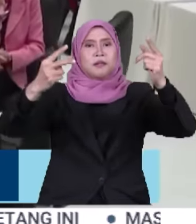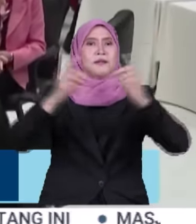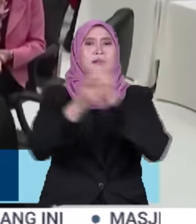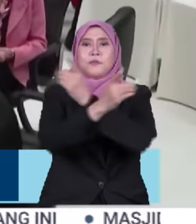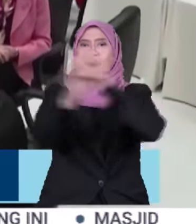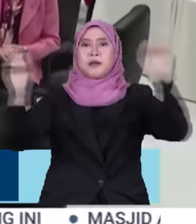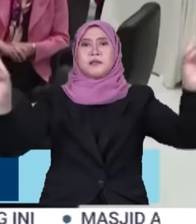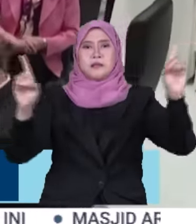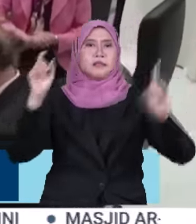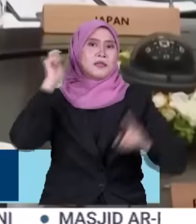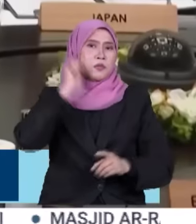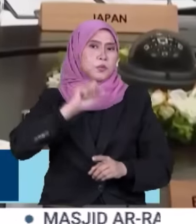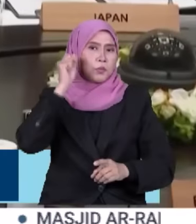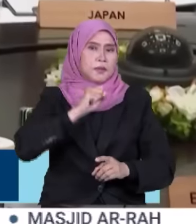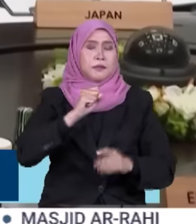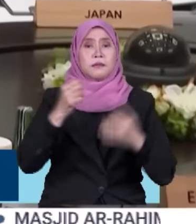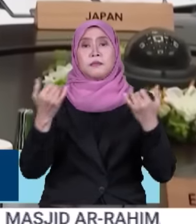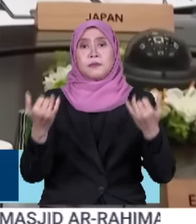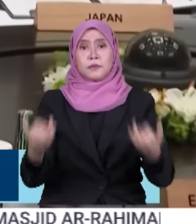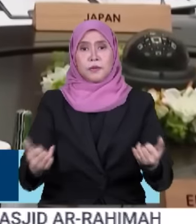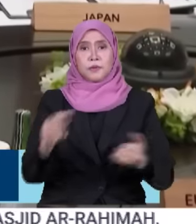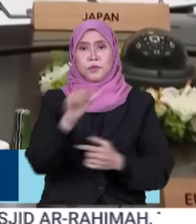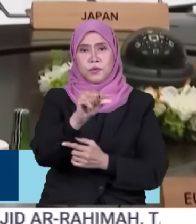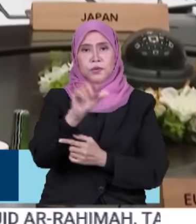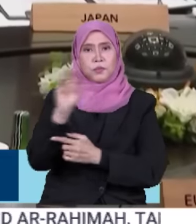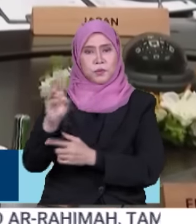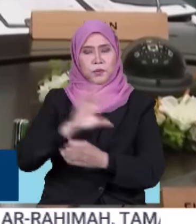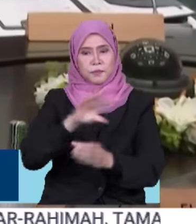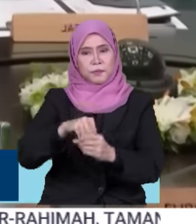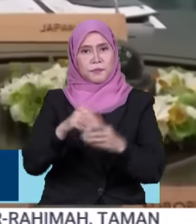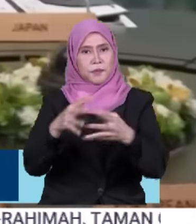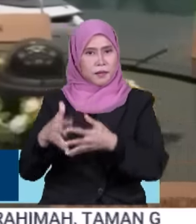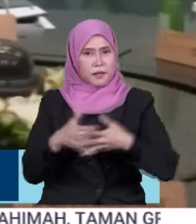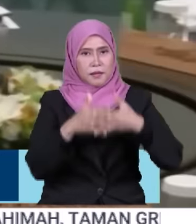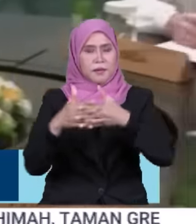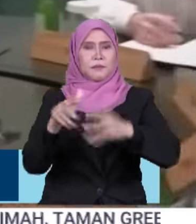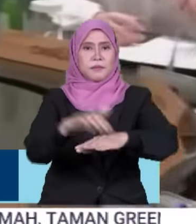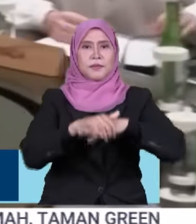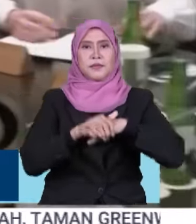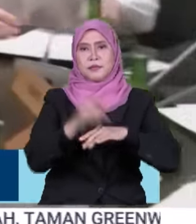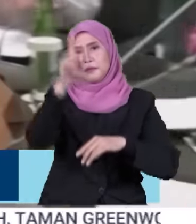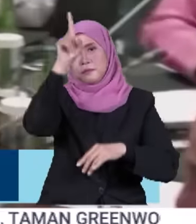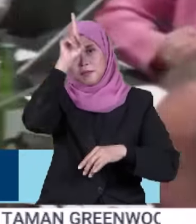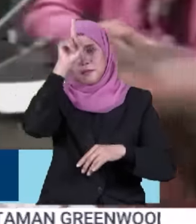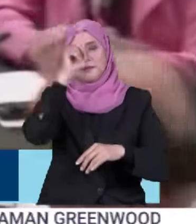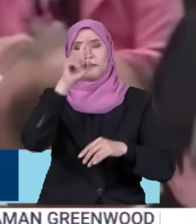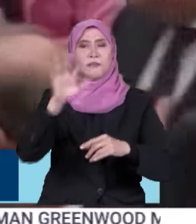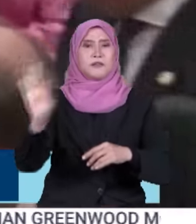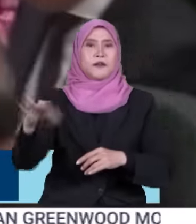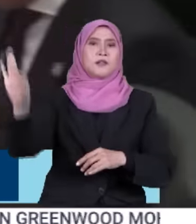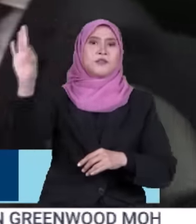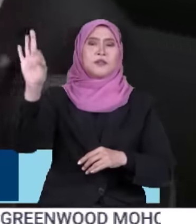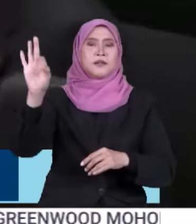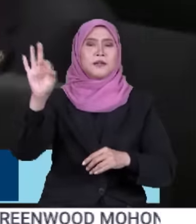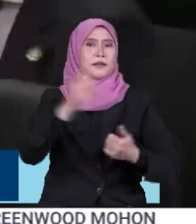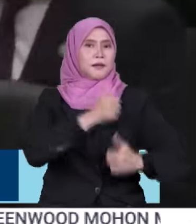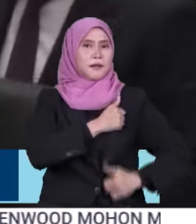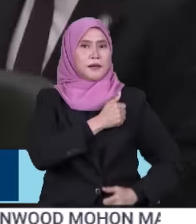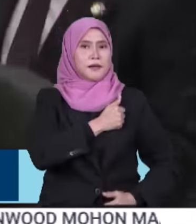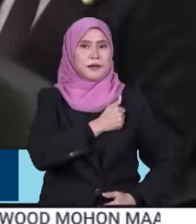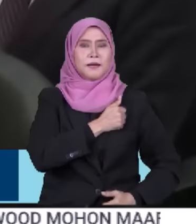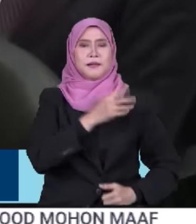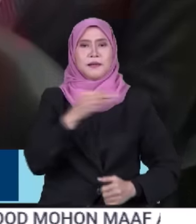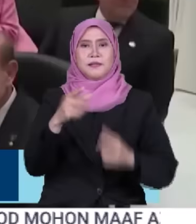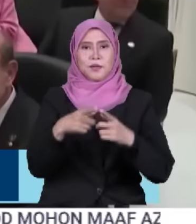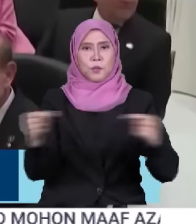demokrasi Sudan. G7 dianggotai Amerika Syarikat, Britain, Jerman, Perancis, Itali, Kanada dan Jepun